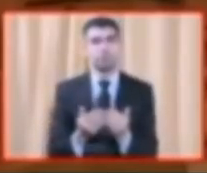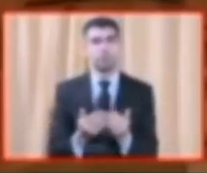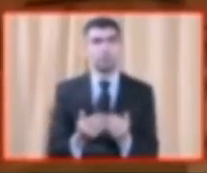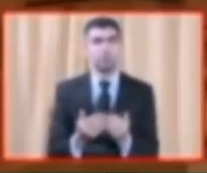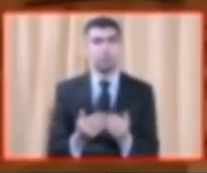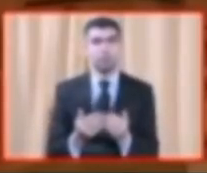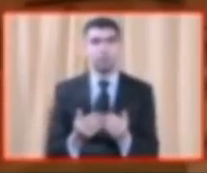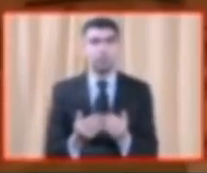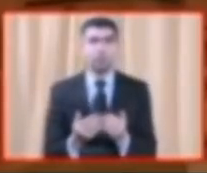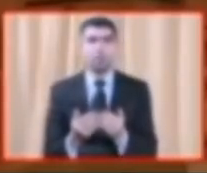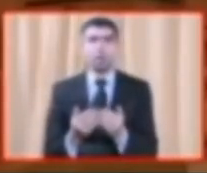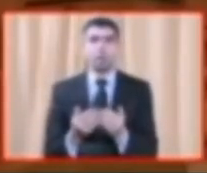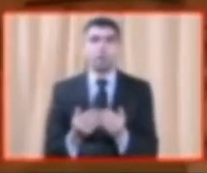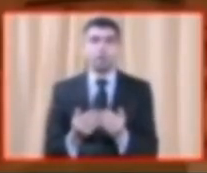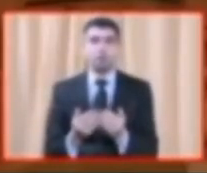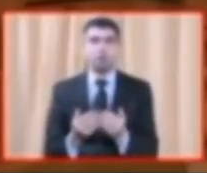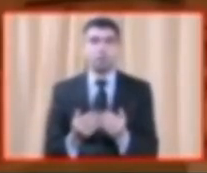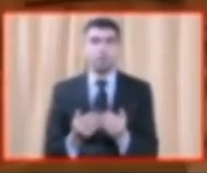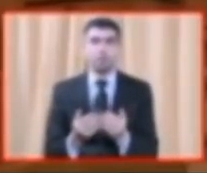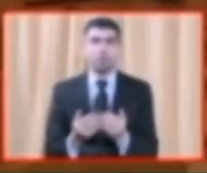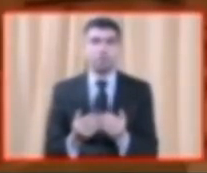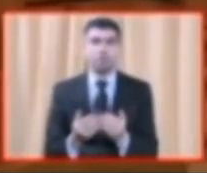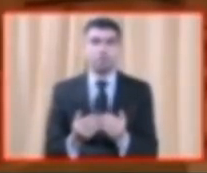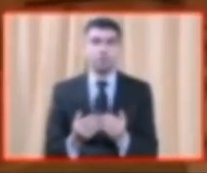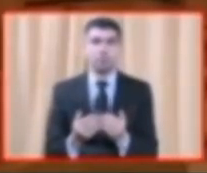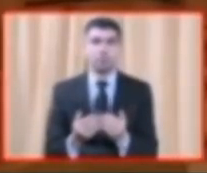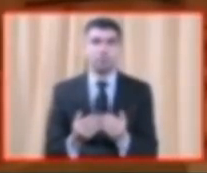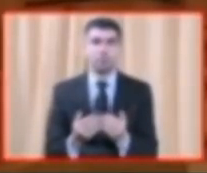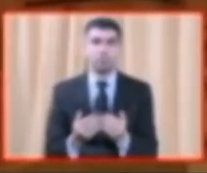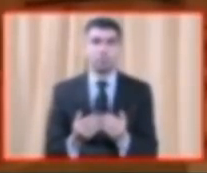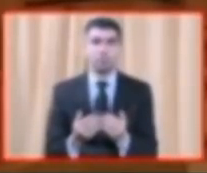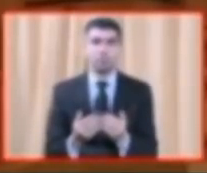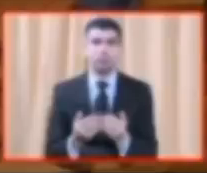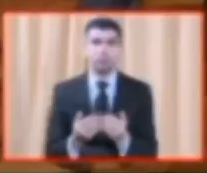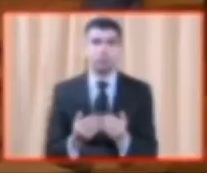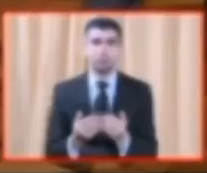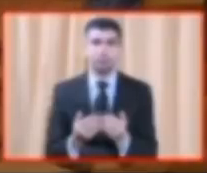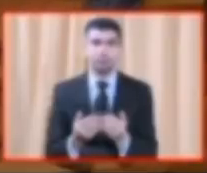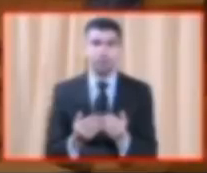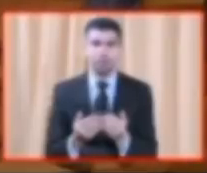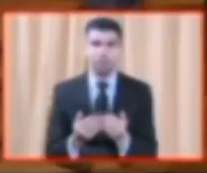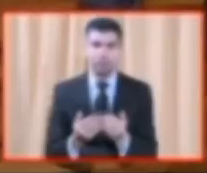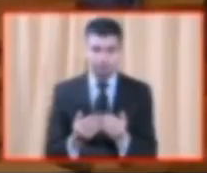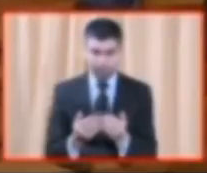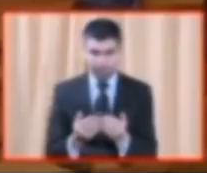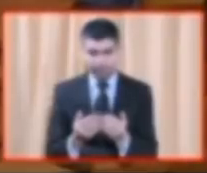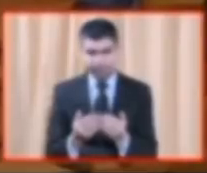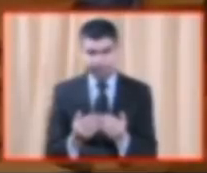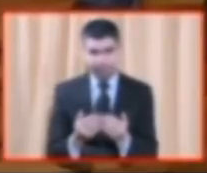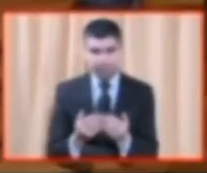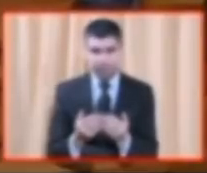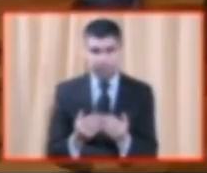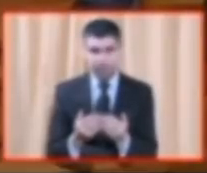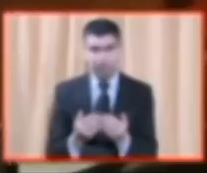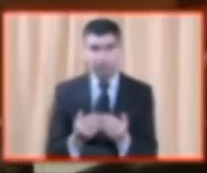بسم الله الرحمن الرحيم، لله رب العالمين، الرحمن الرحيم، مالك يوم